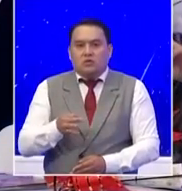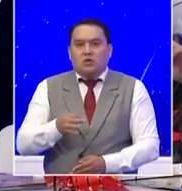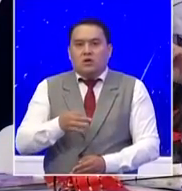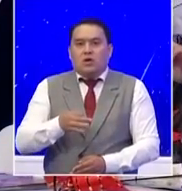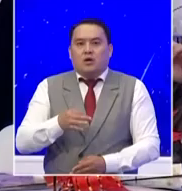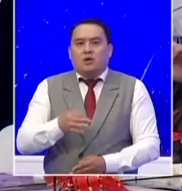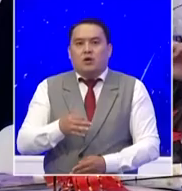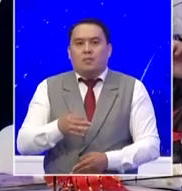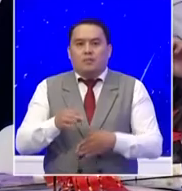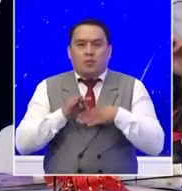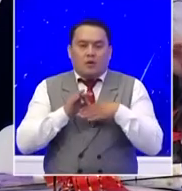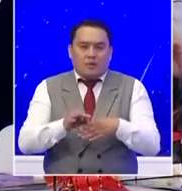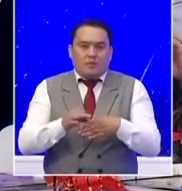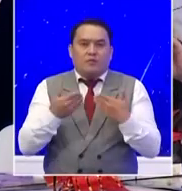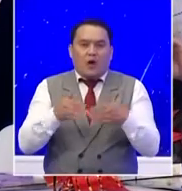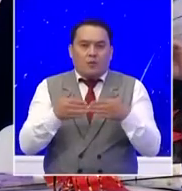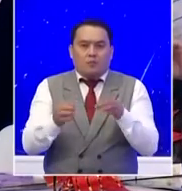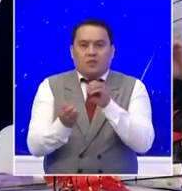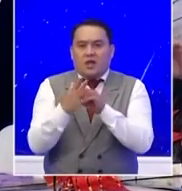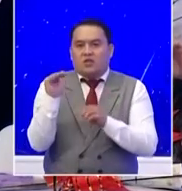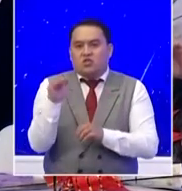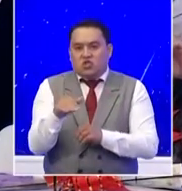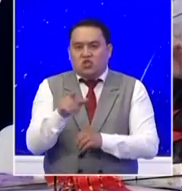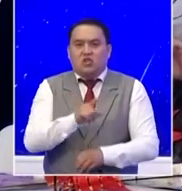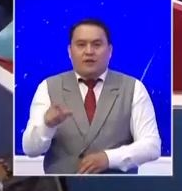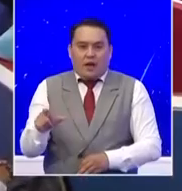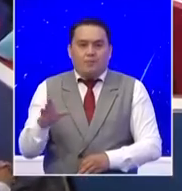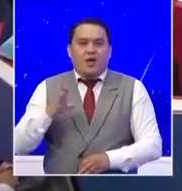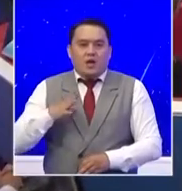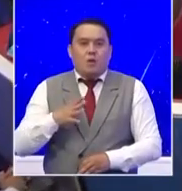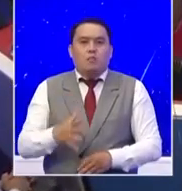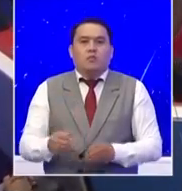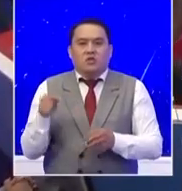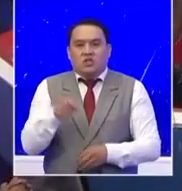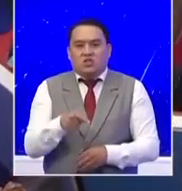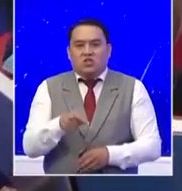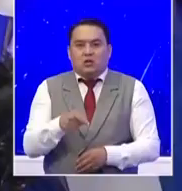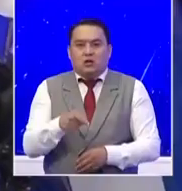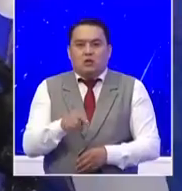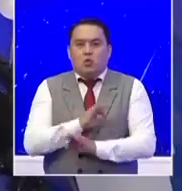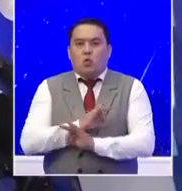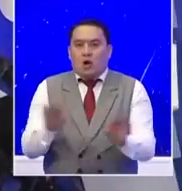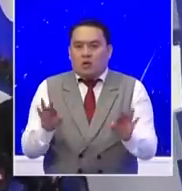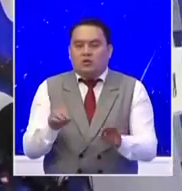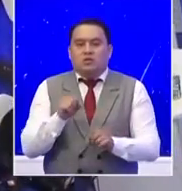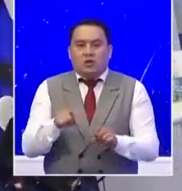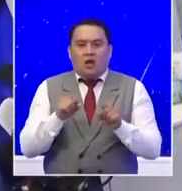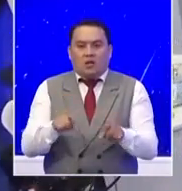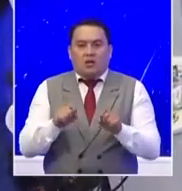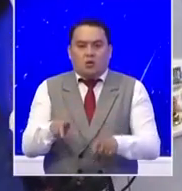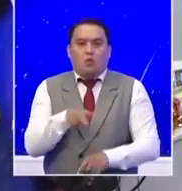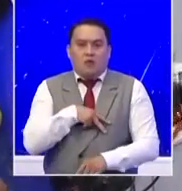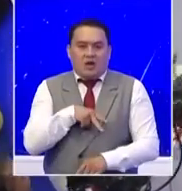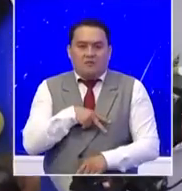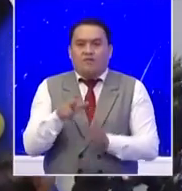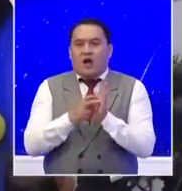своими родными пенатами прощаются более 15 тысяч выпускников. Из них более 1000 учащихся удостоены знака Алтынбелгі, и